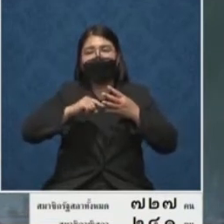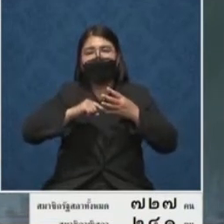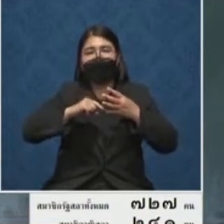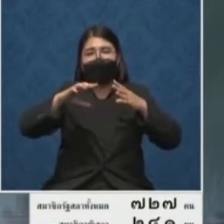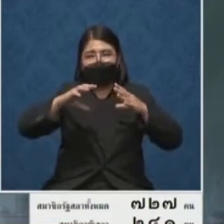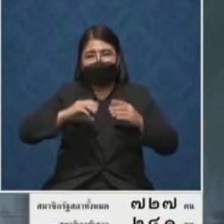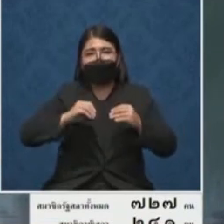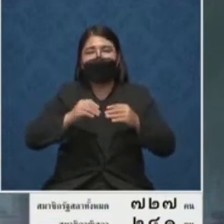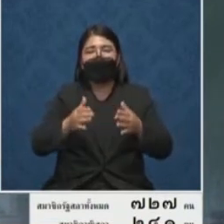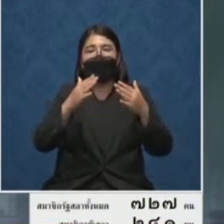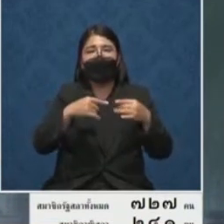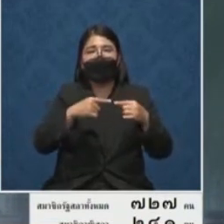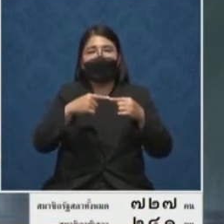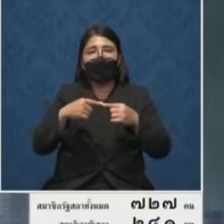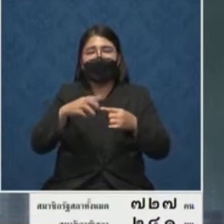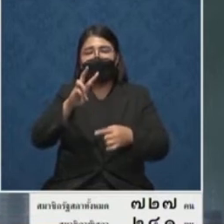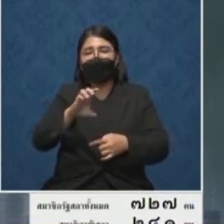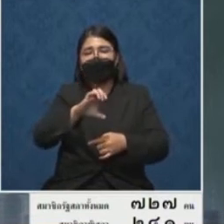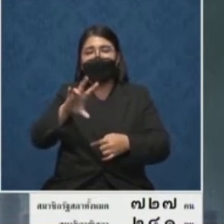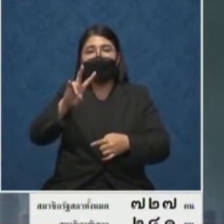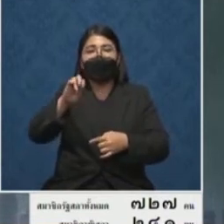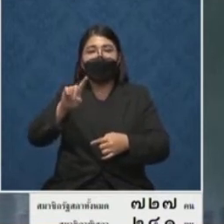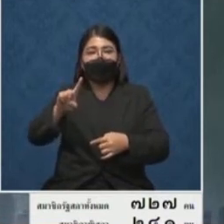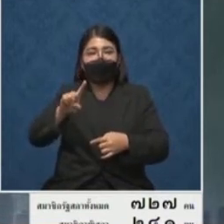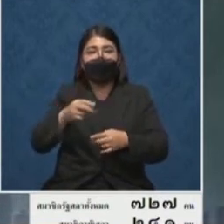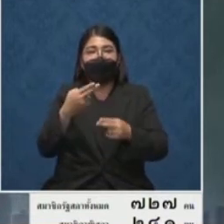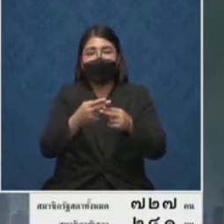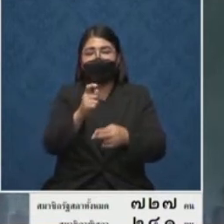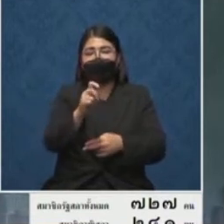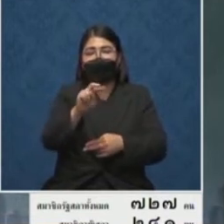การ3รับหลักการและ4รับหลักการครับ